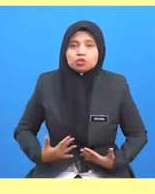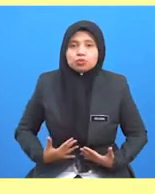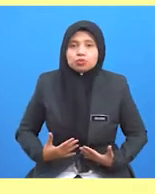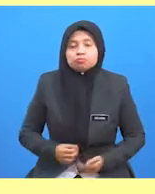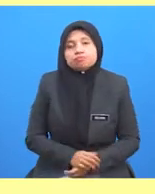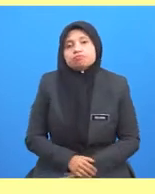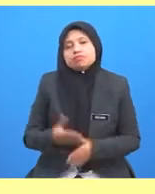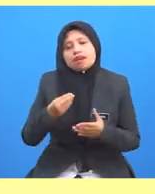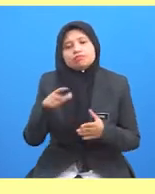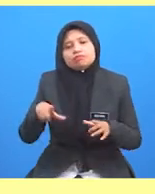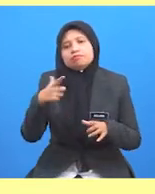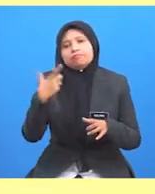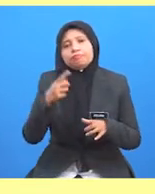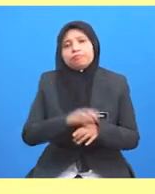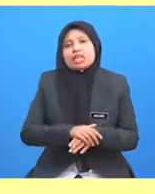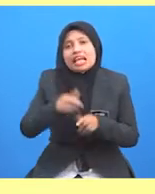dimatikan.